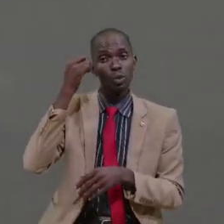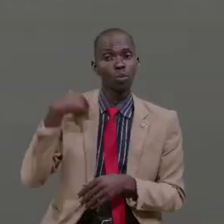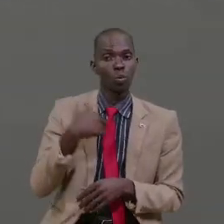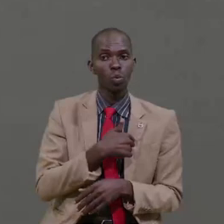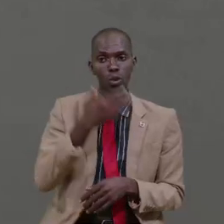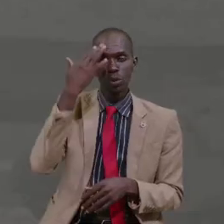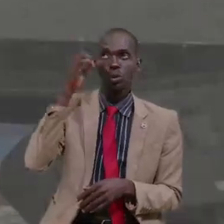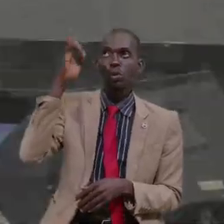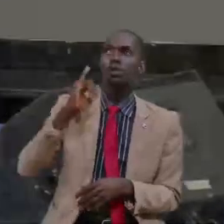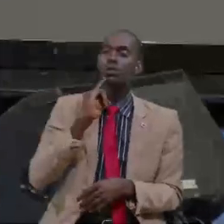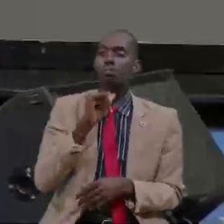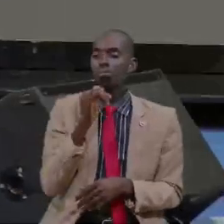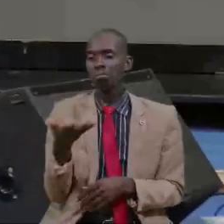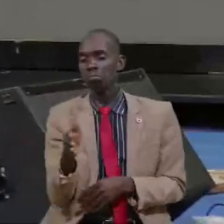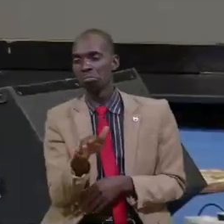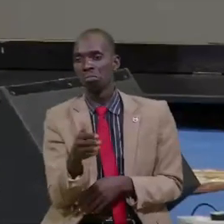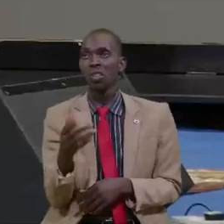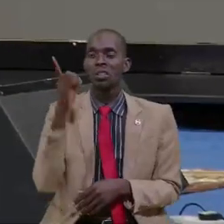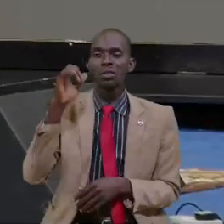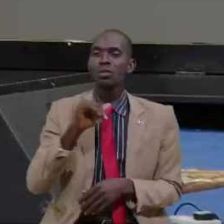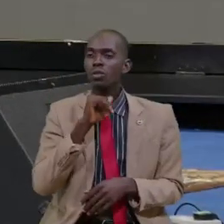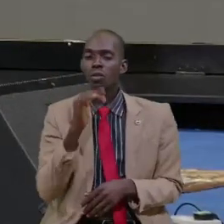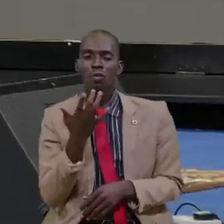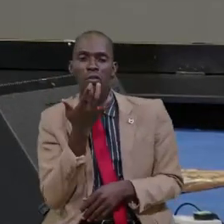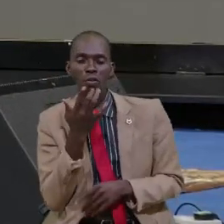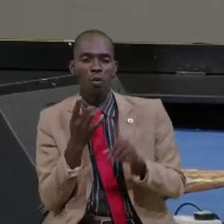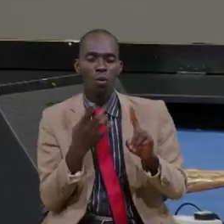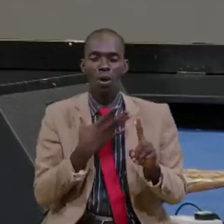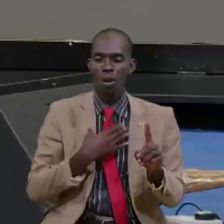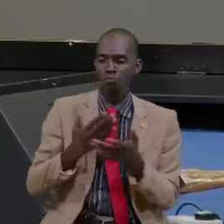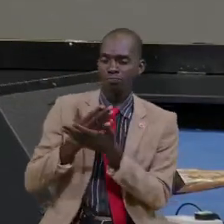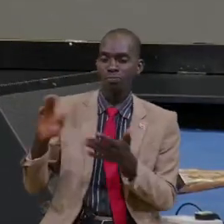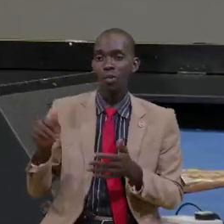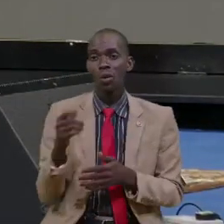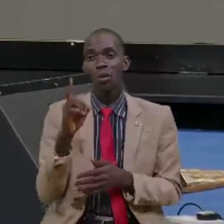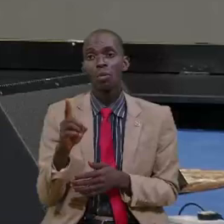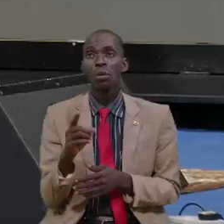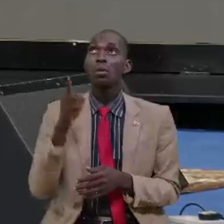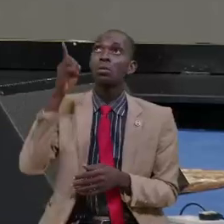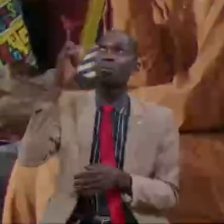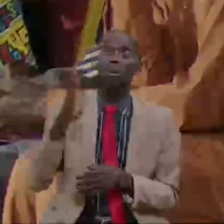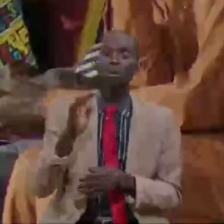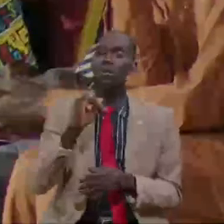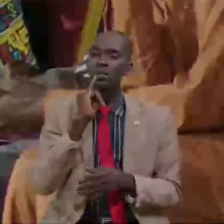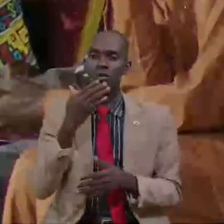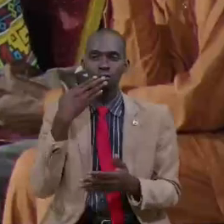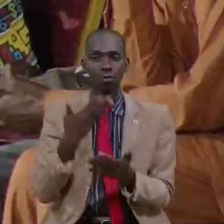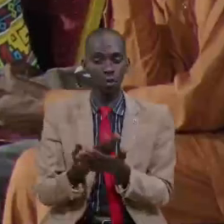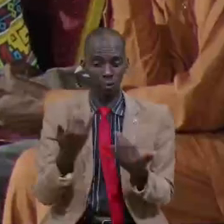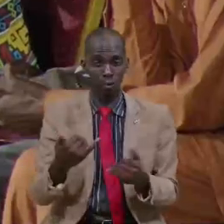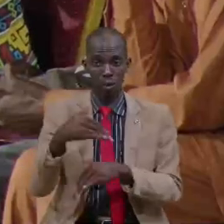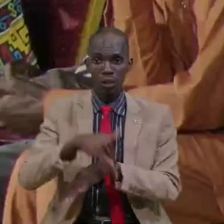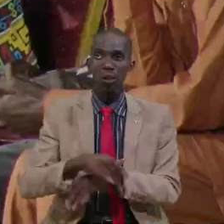savons qu'il n'est pas partial. Il ne fait pas de discrimination. Notre Dieu est bon. Et ce